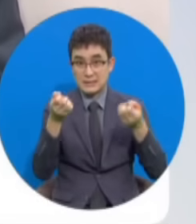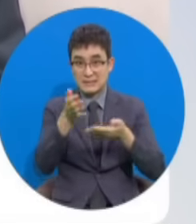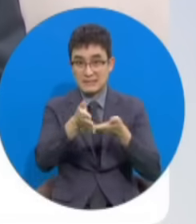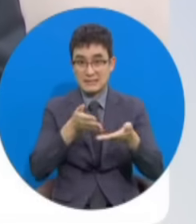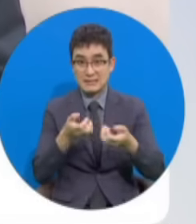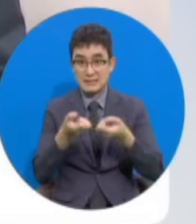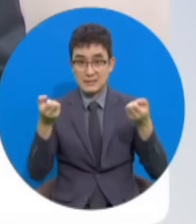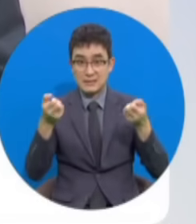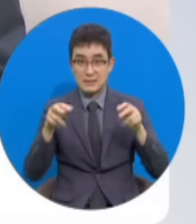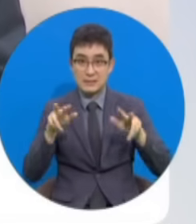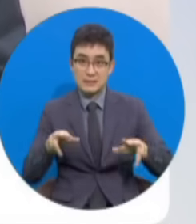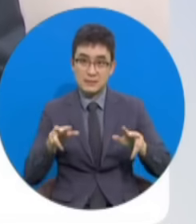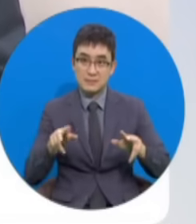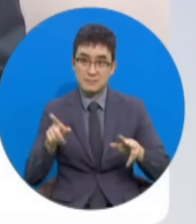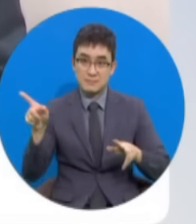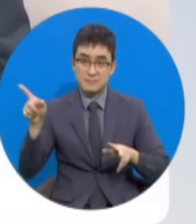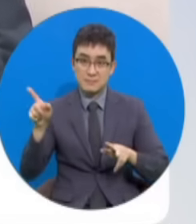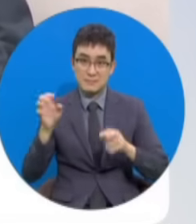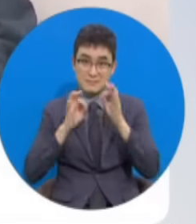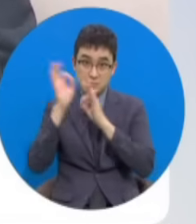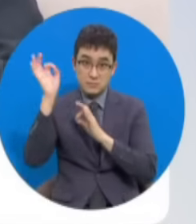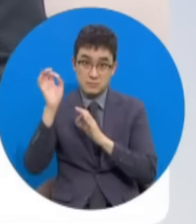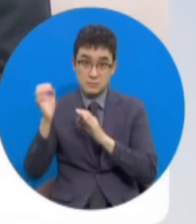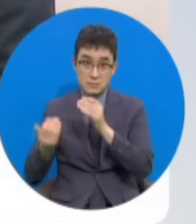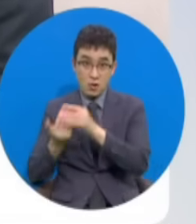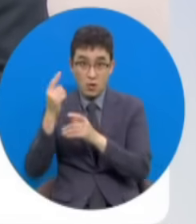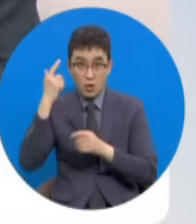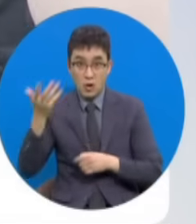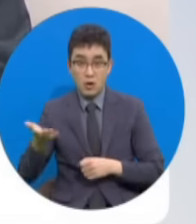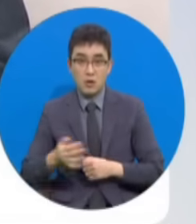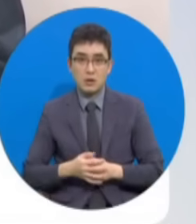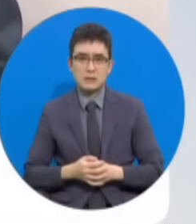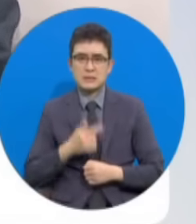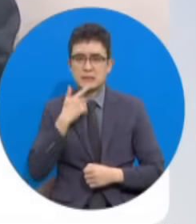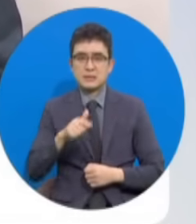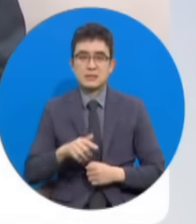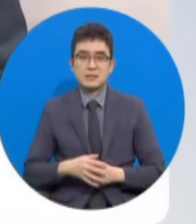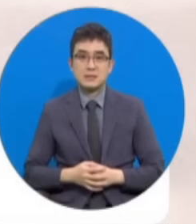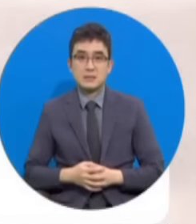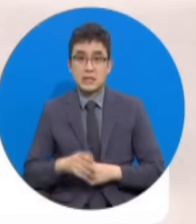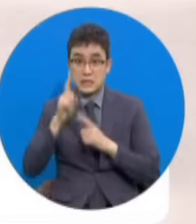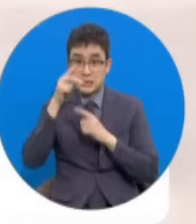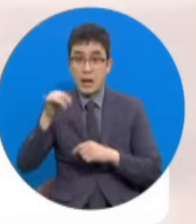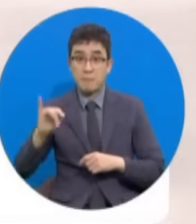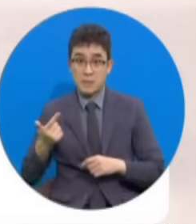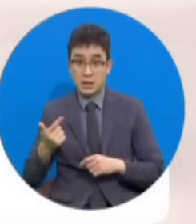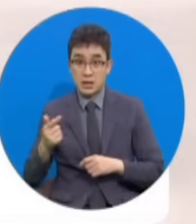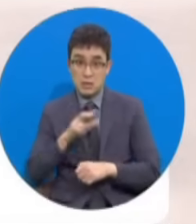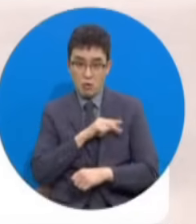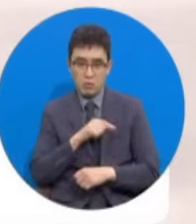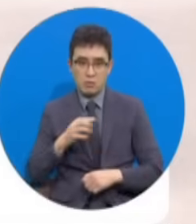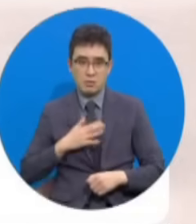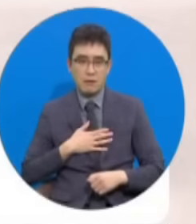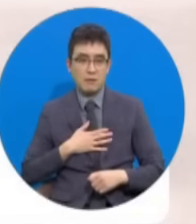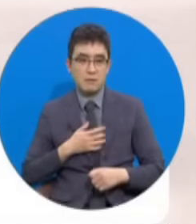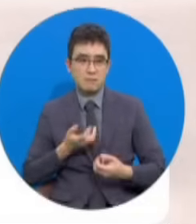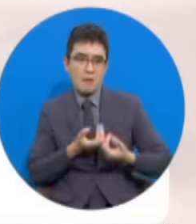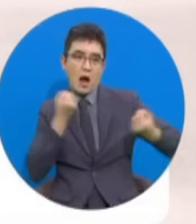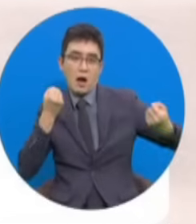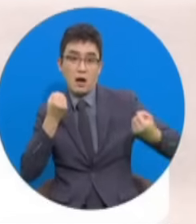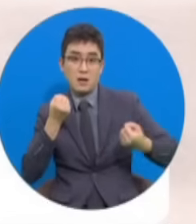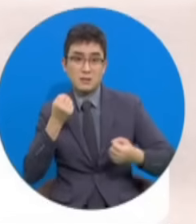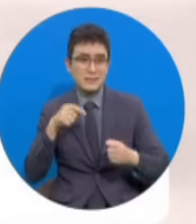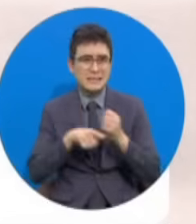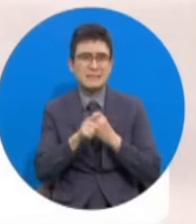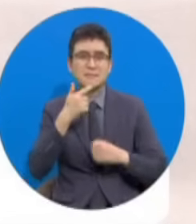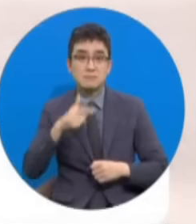그런 중책을 저질렀습니까, 이상민 의원님? 그렇지 않죠. 이상민 의원은 자기가 나가겠다는 뜻이 아니라 싸우지 말라 그런